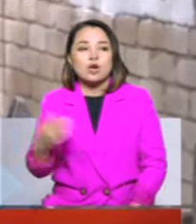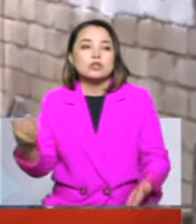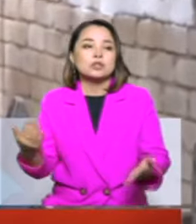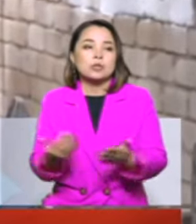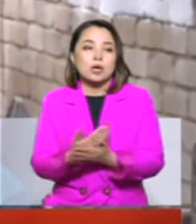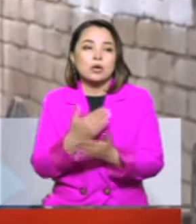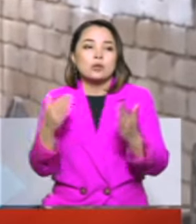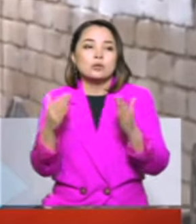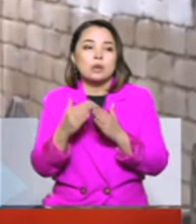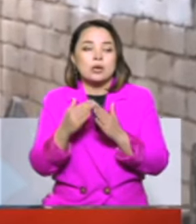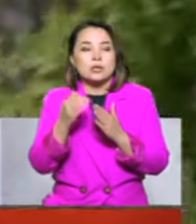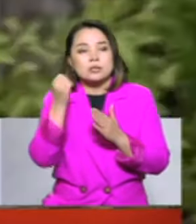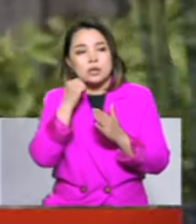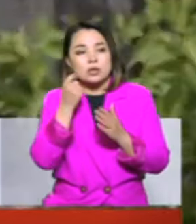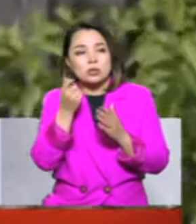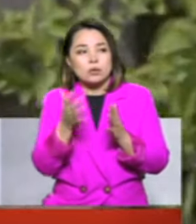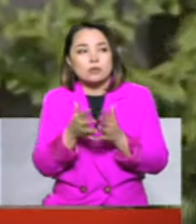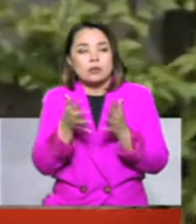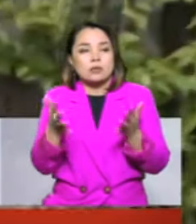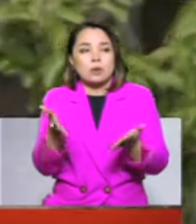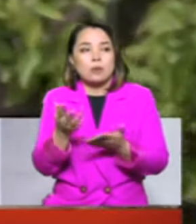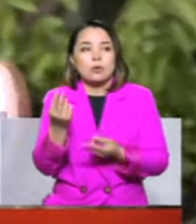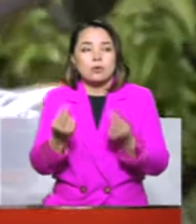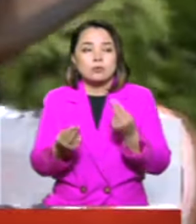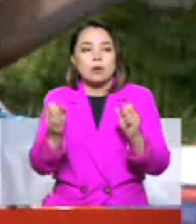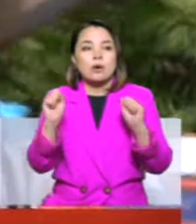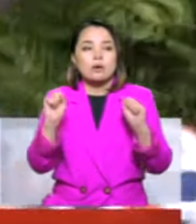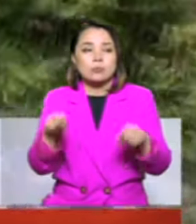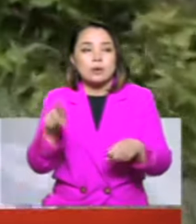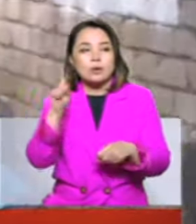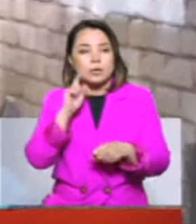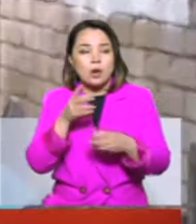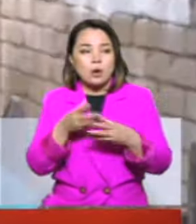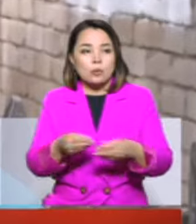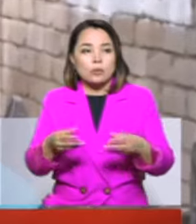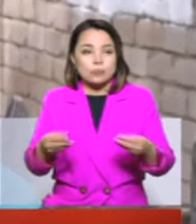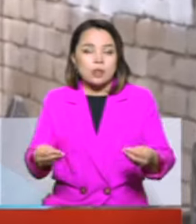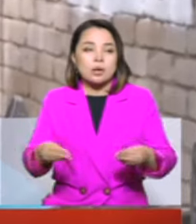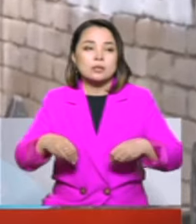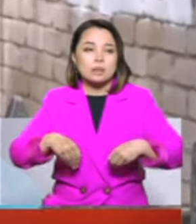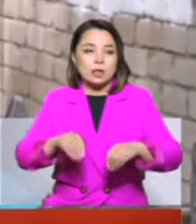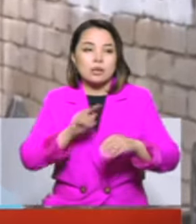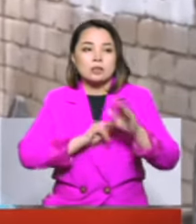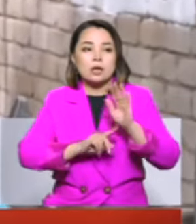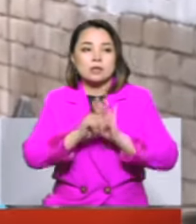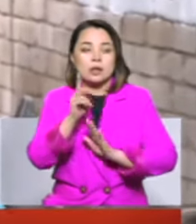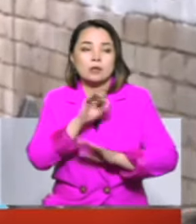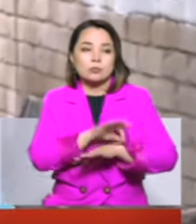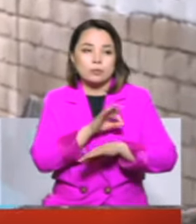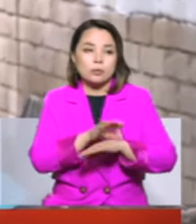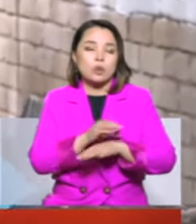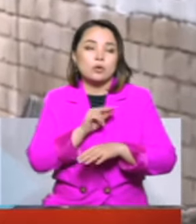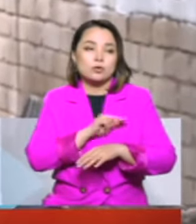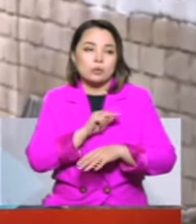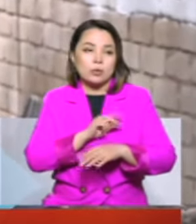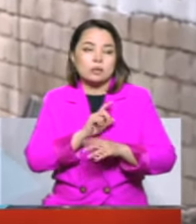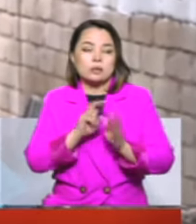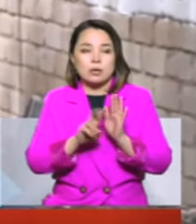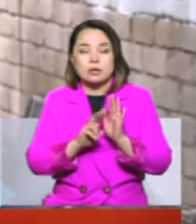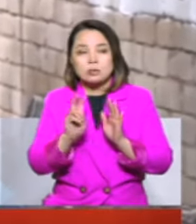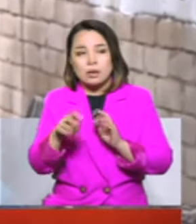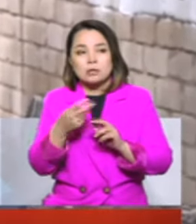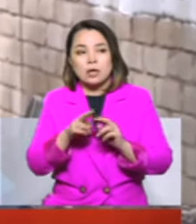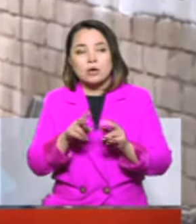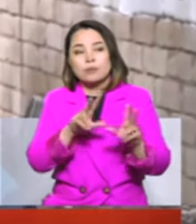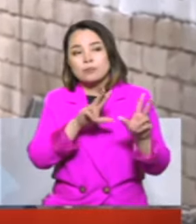үйіміз ескісінен үлкенірек, балам асыр салып ойнай алады. Қазір көктемгі егіс науқаны жүріп жатыр. Жолдасым жұмыста. Қолы босаған кезде